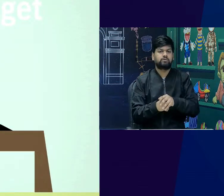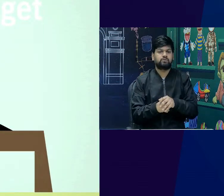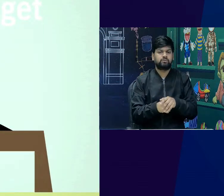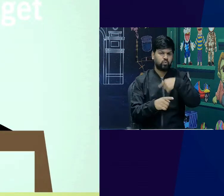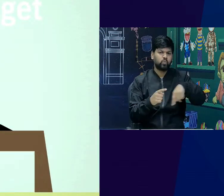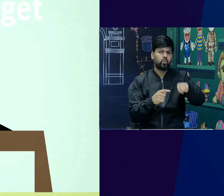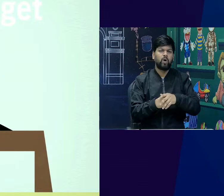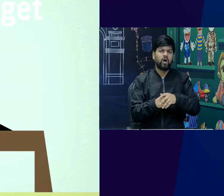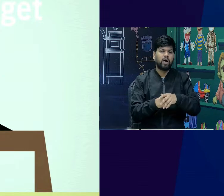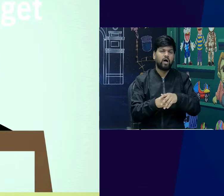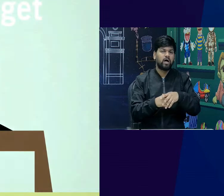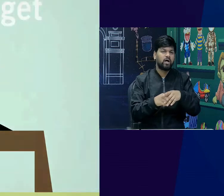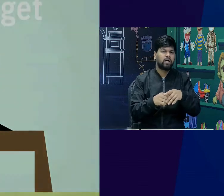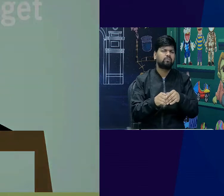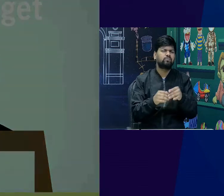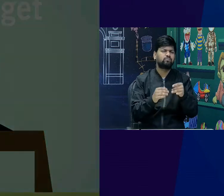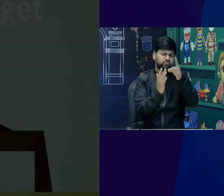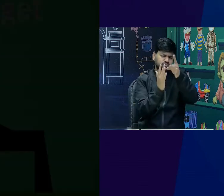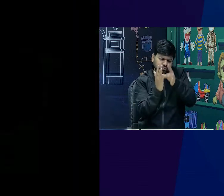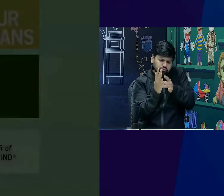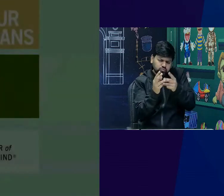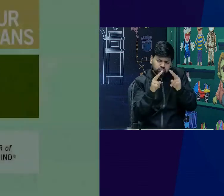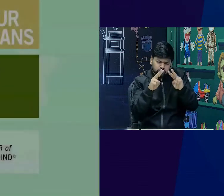studentaid.gov/budget to get started.